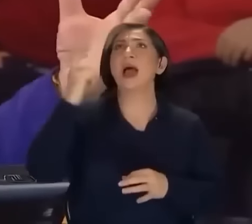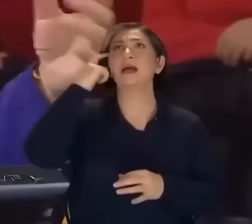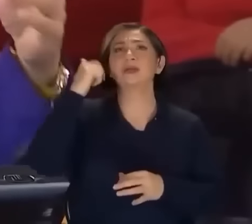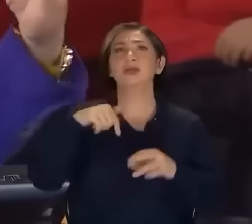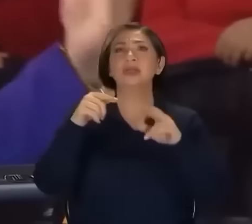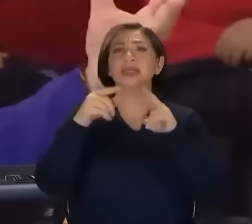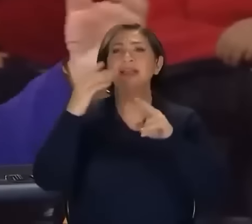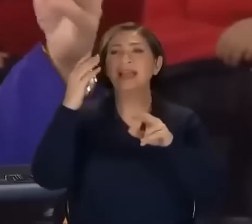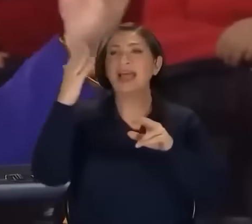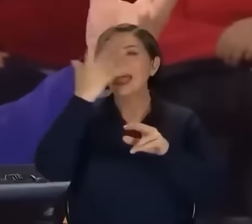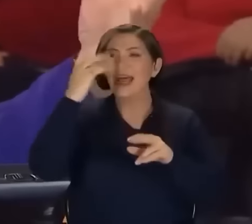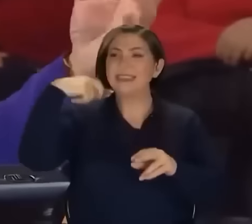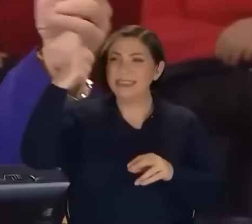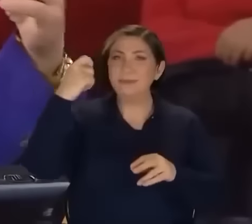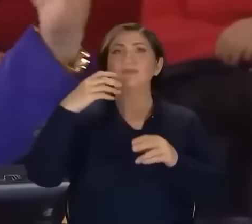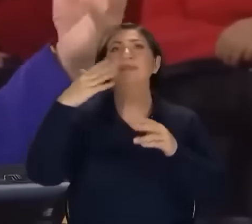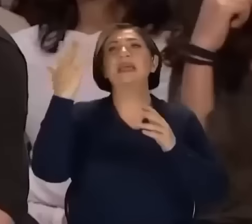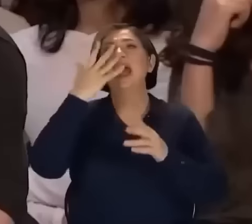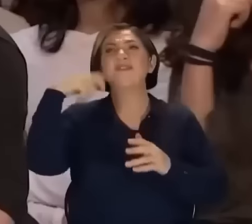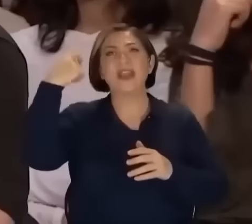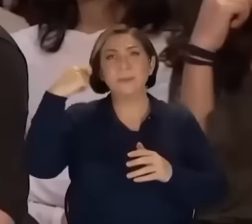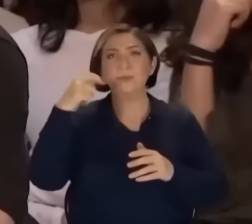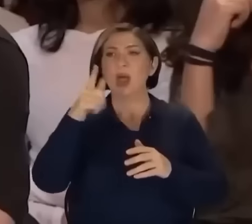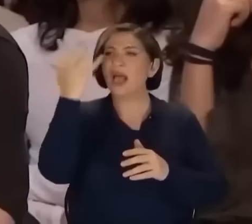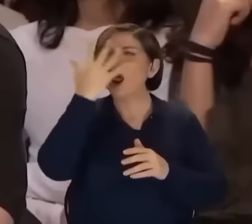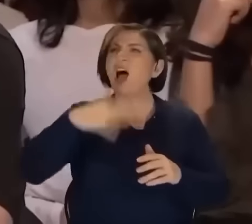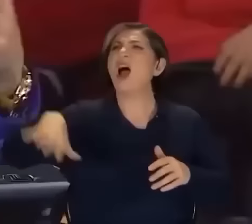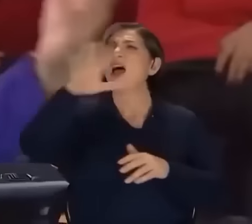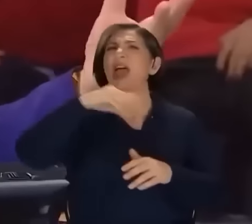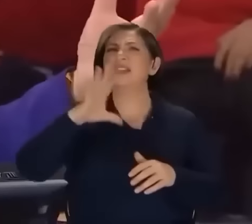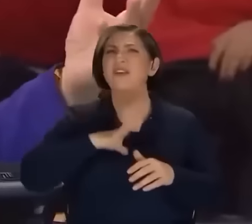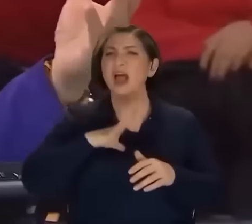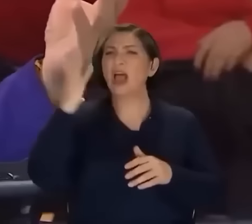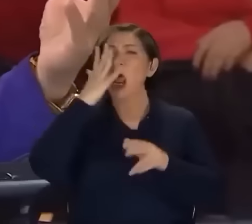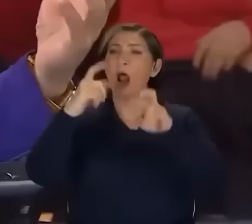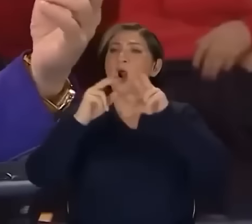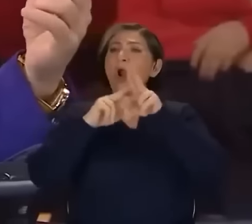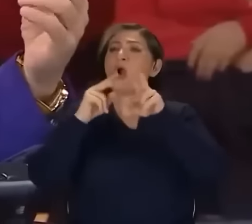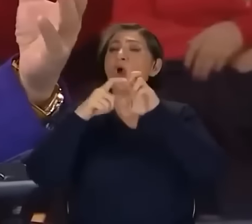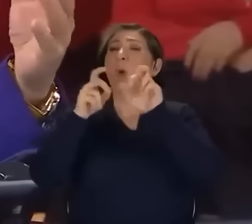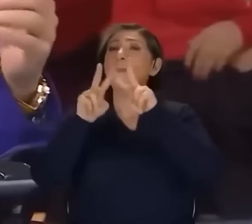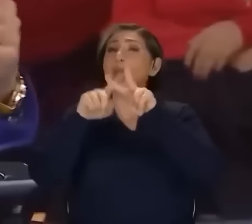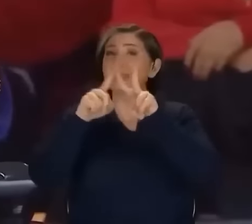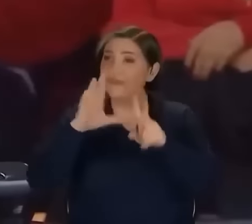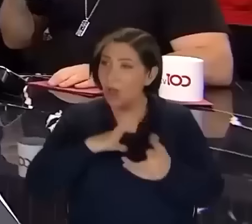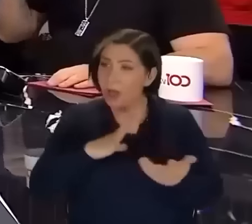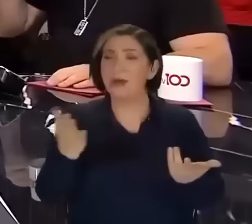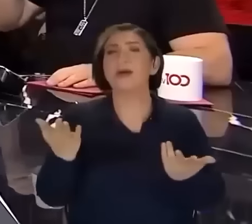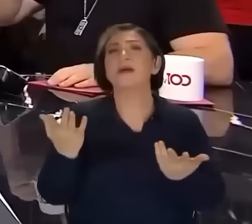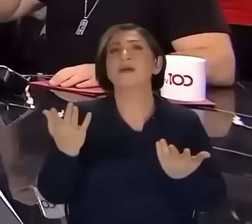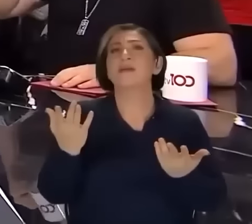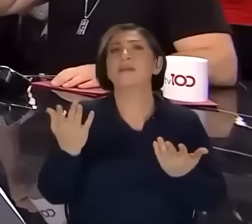film noar geldi Kara sinema Kara film kara film bu Karalar her yerde var işte Kara Roman var Eyvallah eee ondan